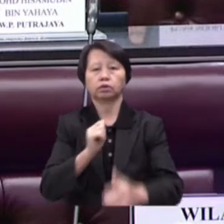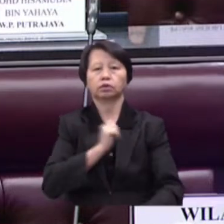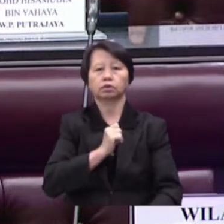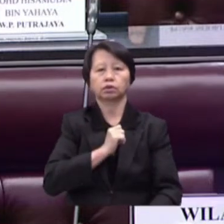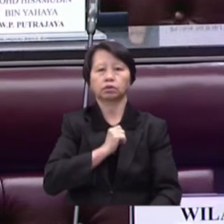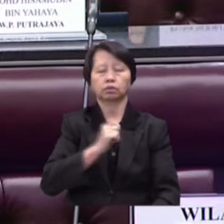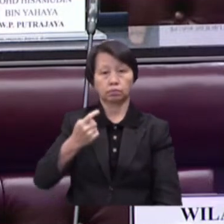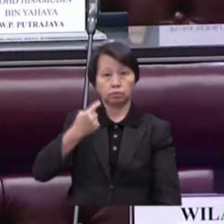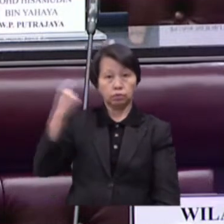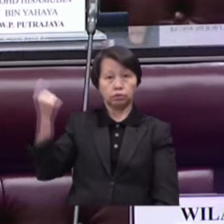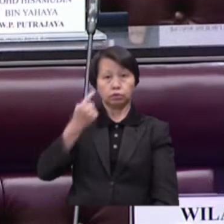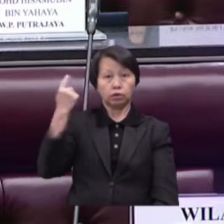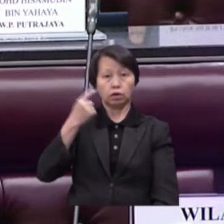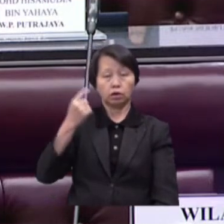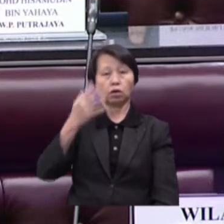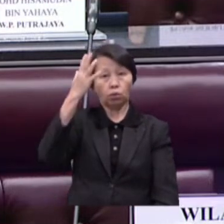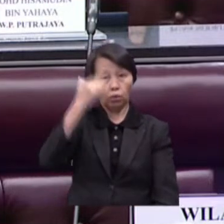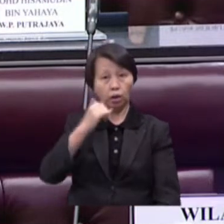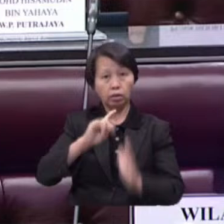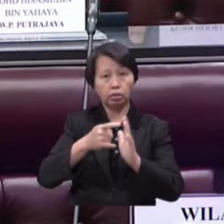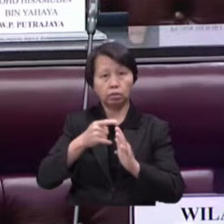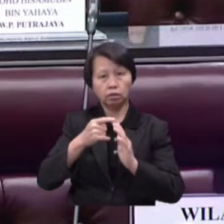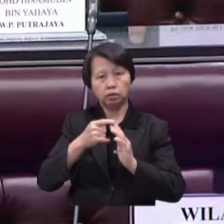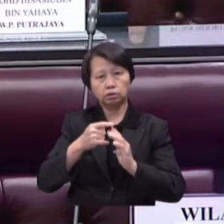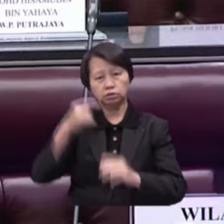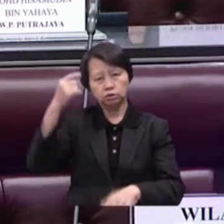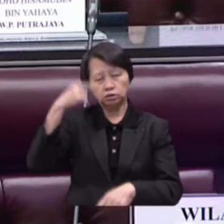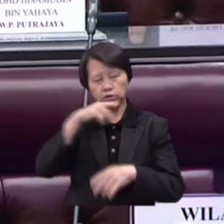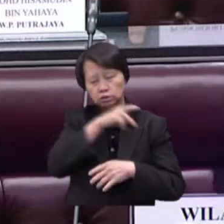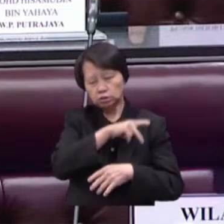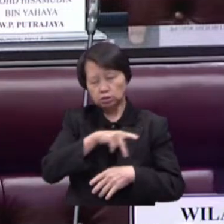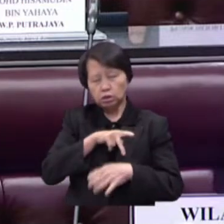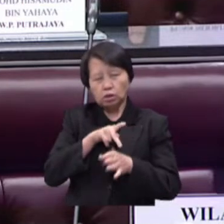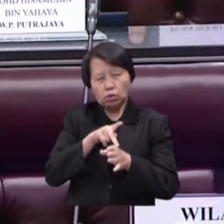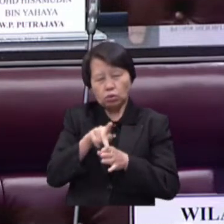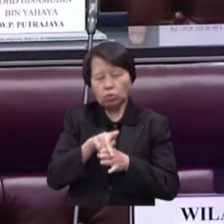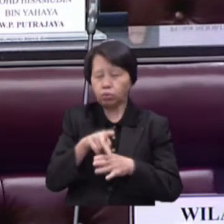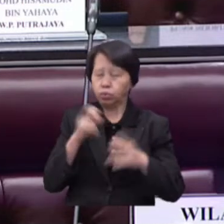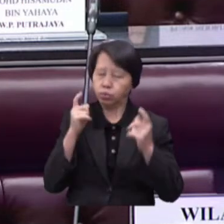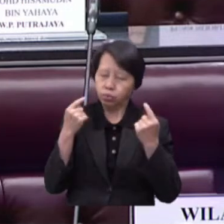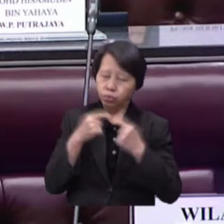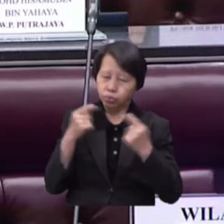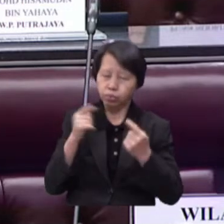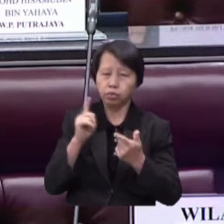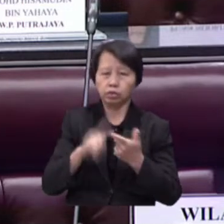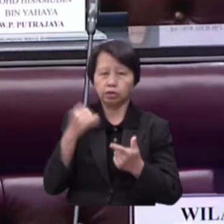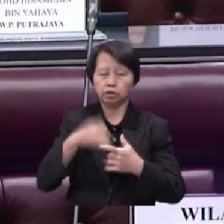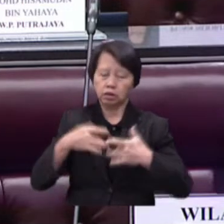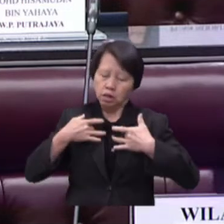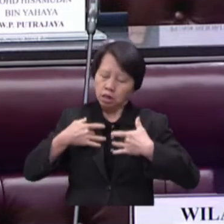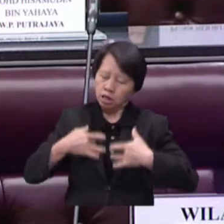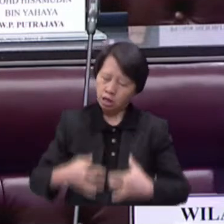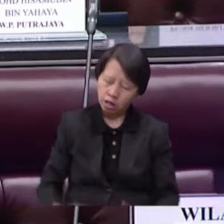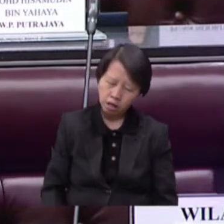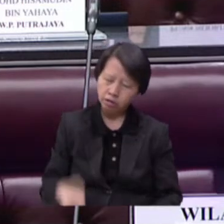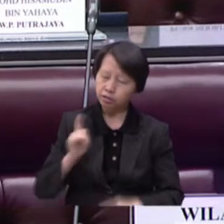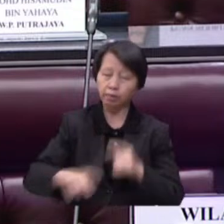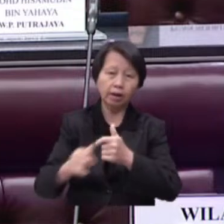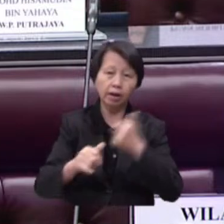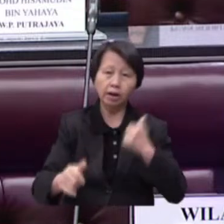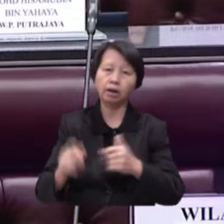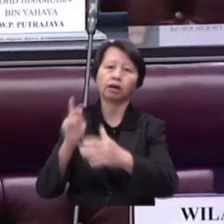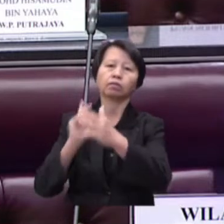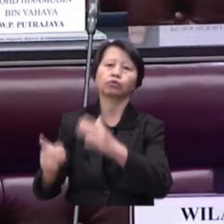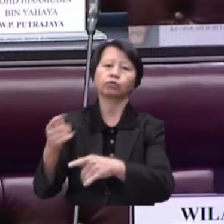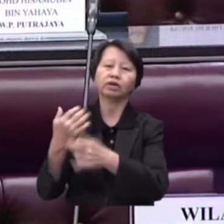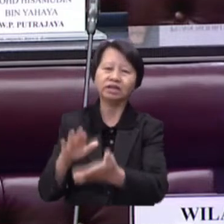selalunya Ia berpuncak dari kesakitan psikologi yang terlampau dan keputusan yang tidak dapat dielakan